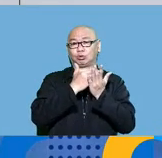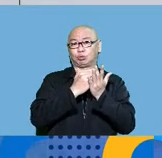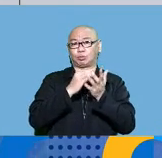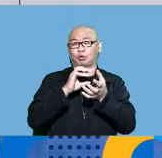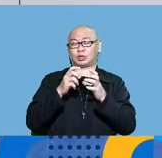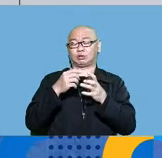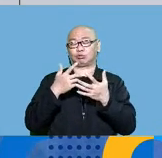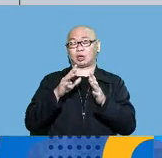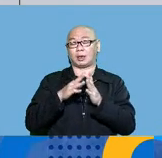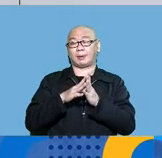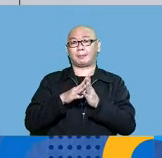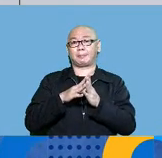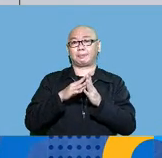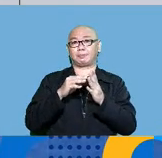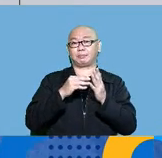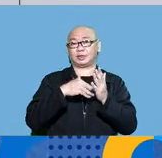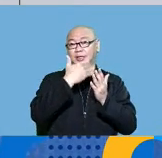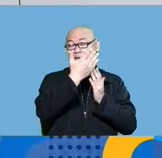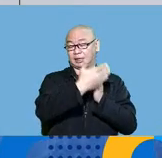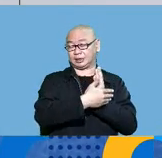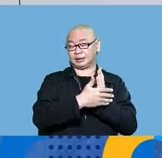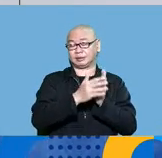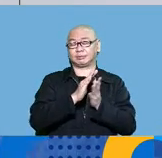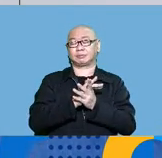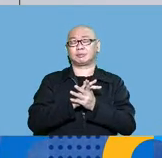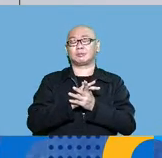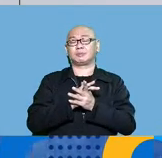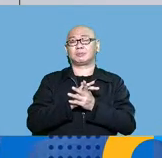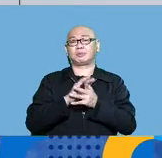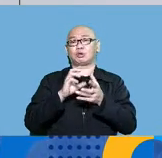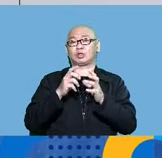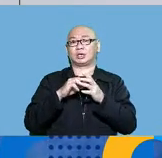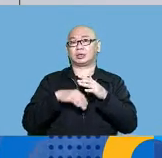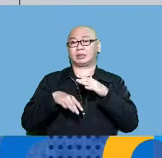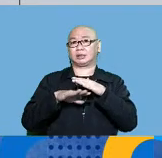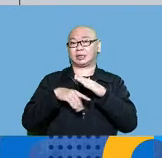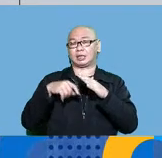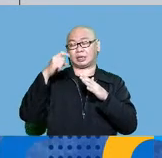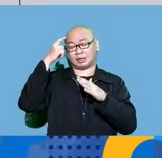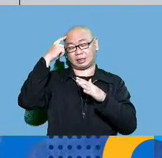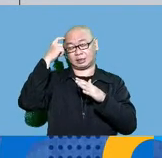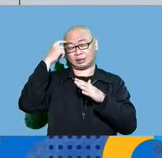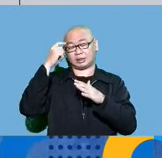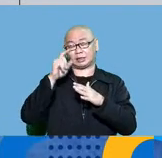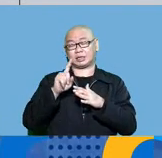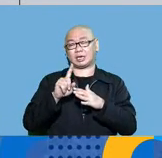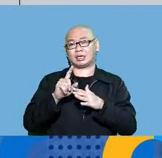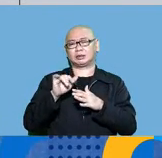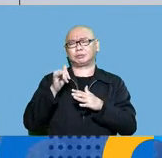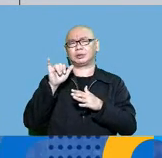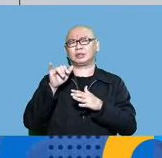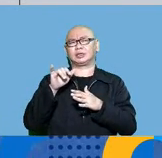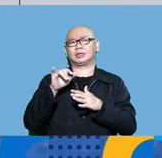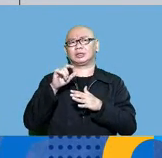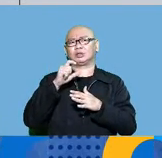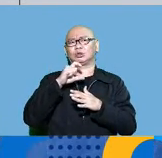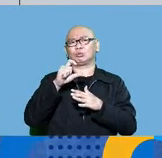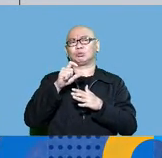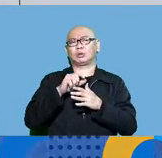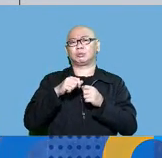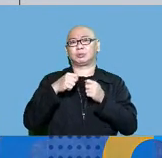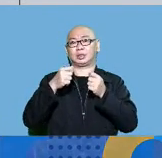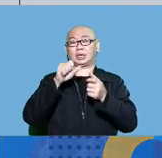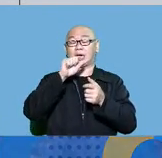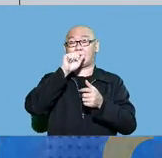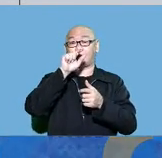presentasi. Kalau yang project based learning itu tidak, project based mastery learning itu tidak sekedar memberikan